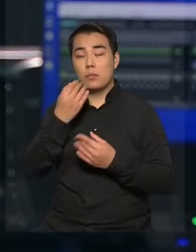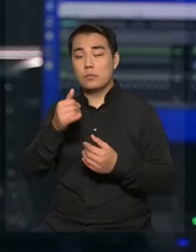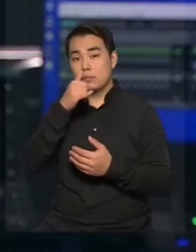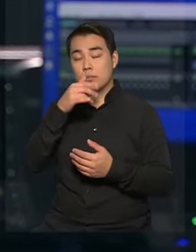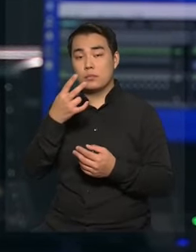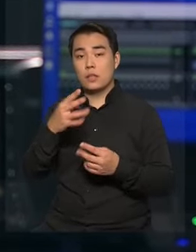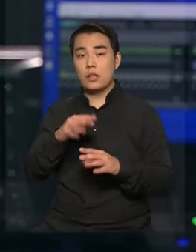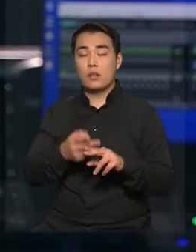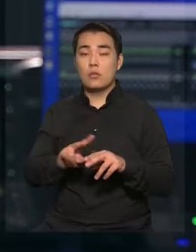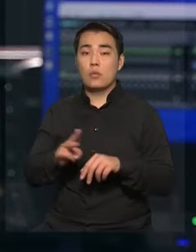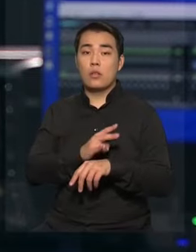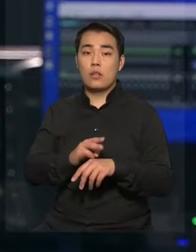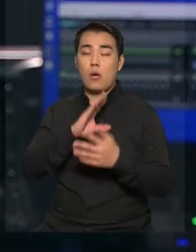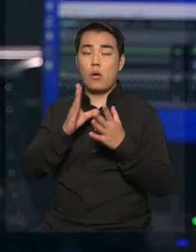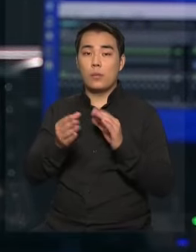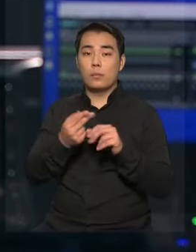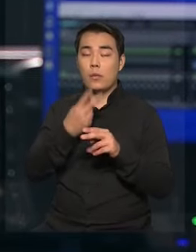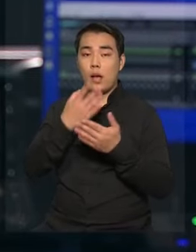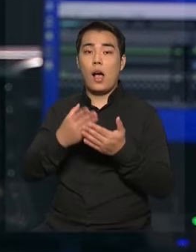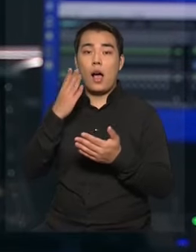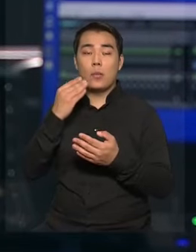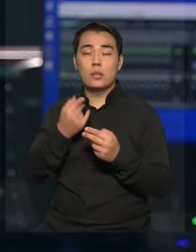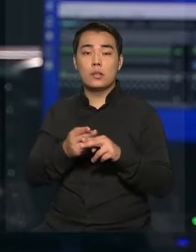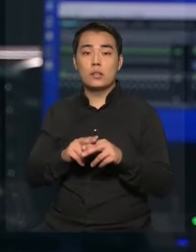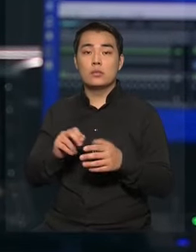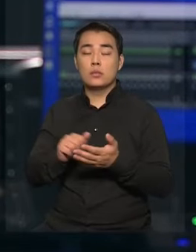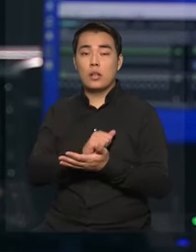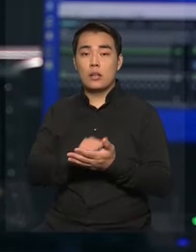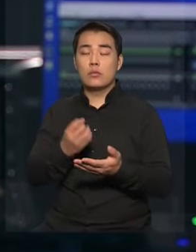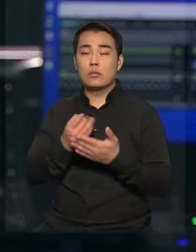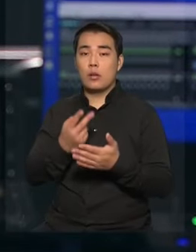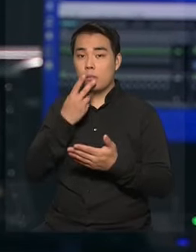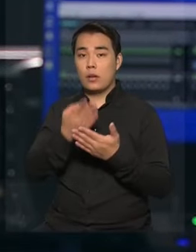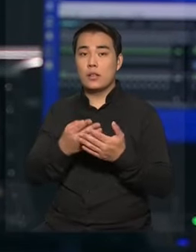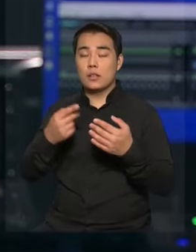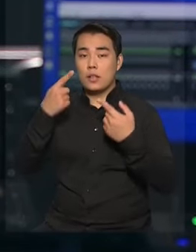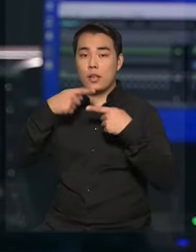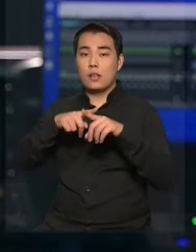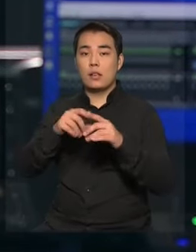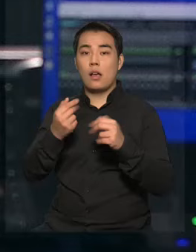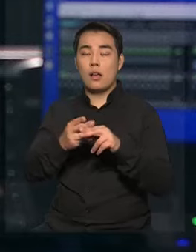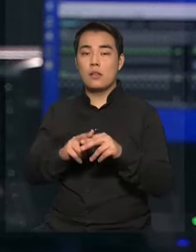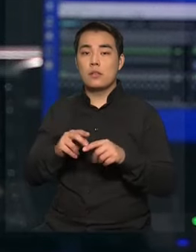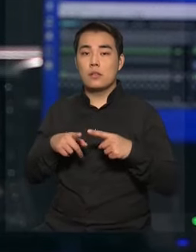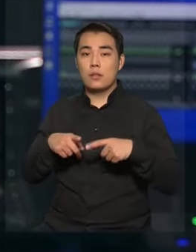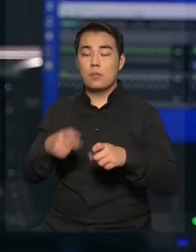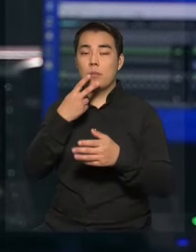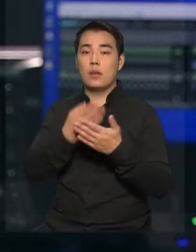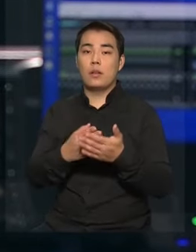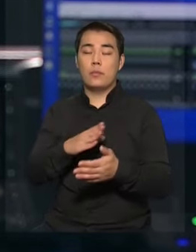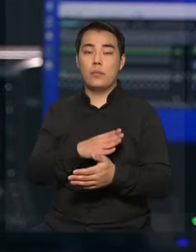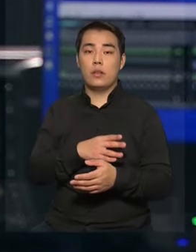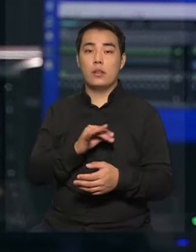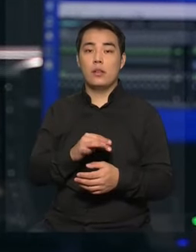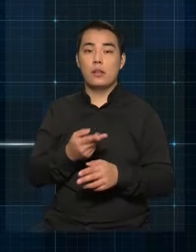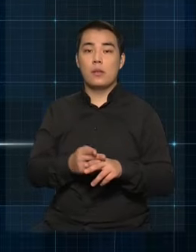жөн. Түнде үреге бой алдырған алматылықтардың далаға құжат, құнды заттарда былай қойғанда кемсіз атып шыққанын көрдік. Тіпті